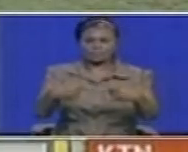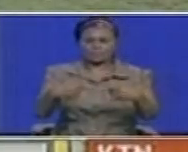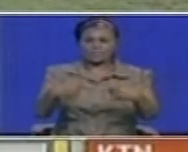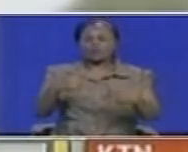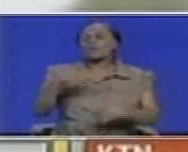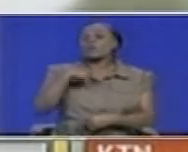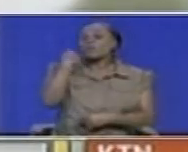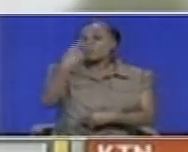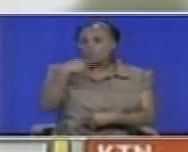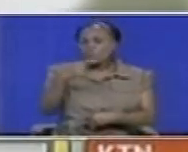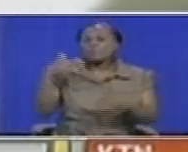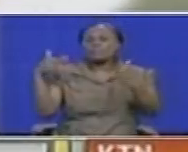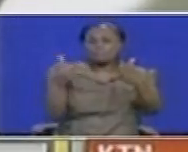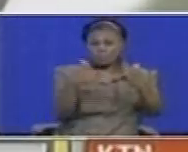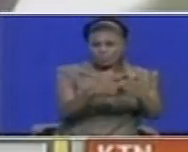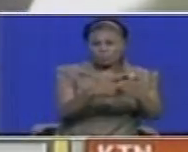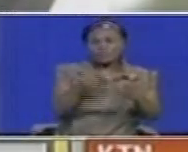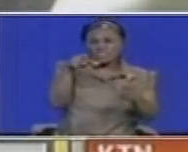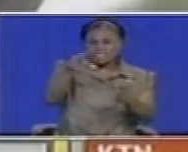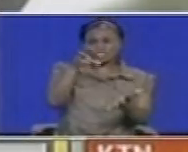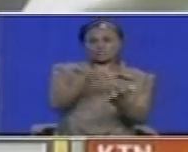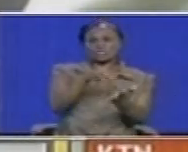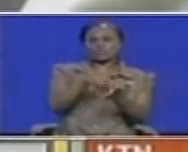nani atakayeweka kikomo kwa hulka hii